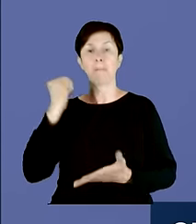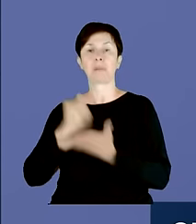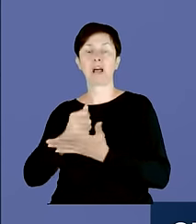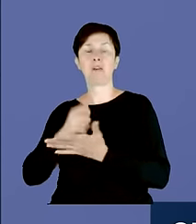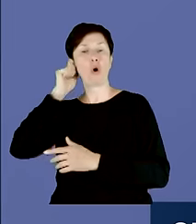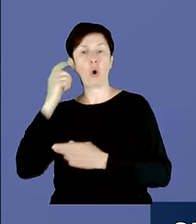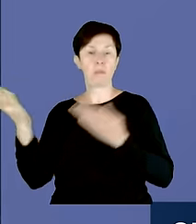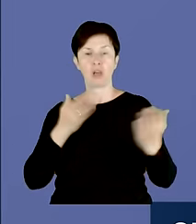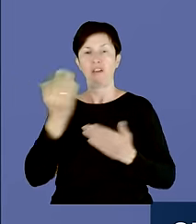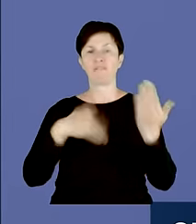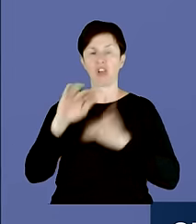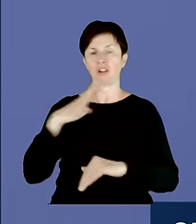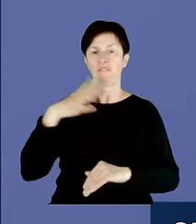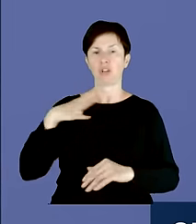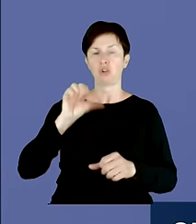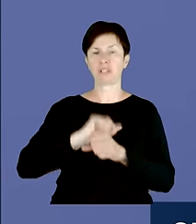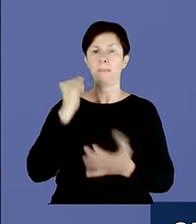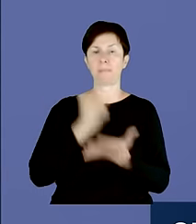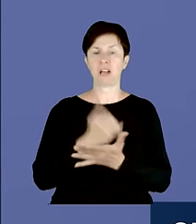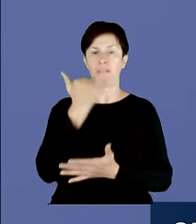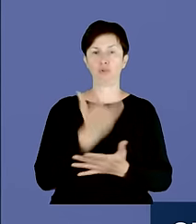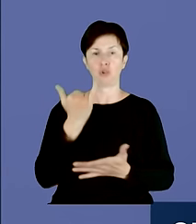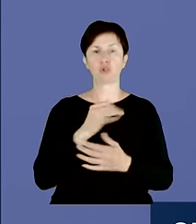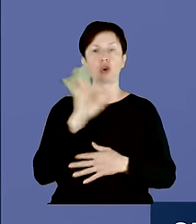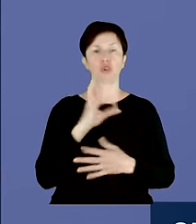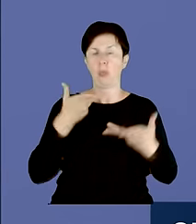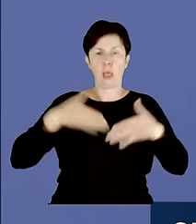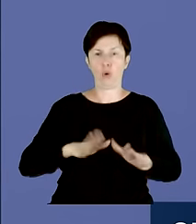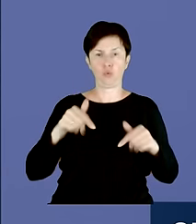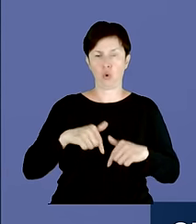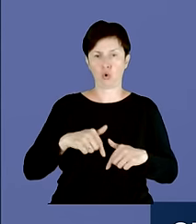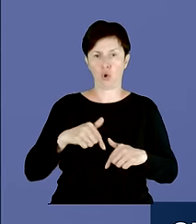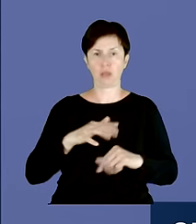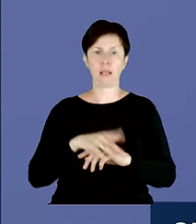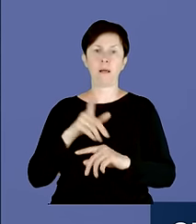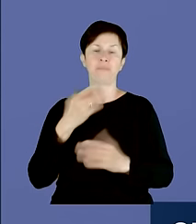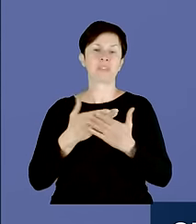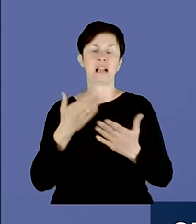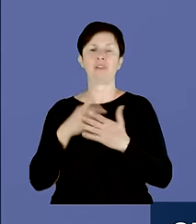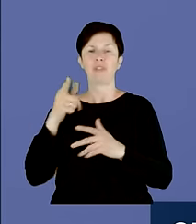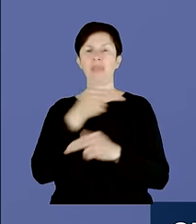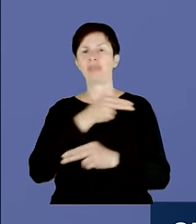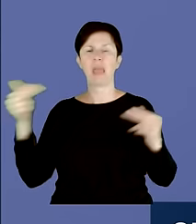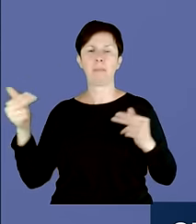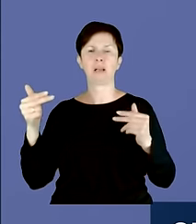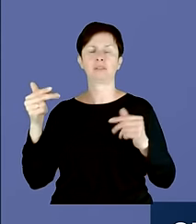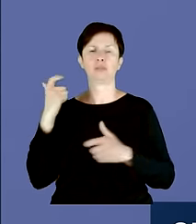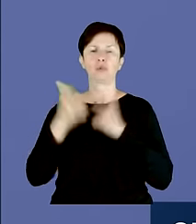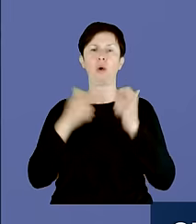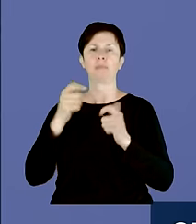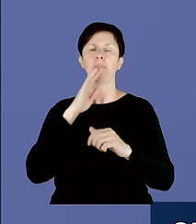większą wartością jest prawo dziecka nienarodzonego. Więc tutaj absolutnie spłaszczanie tego tematu do